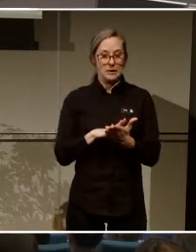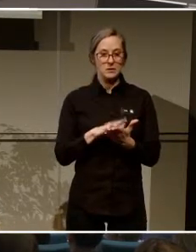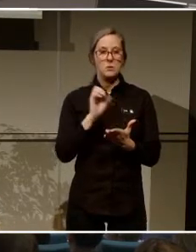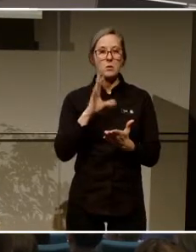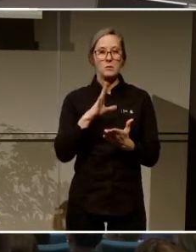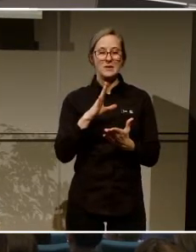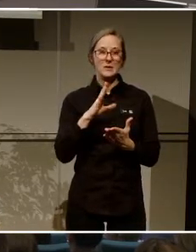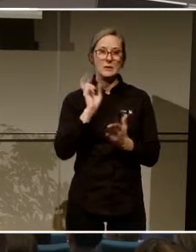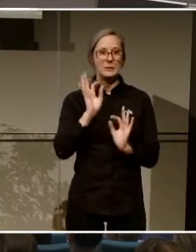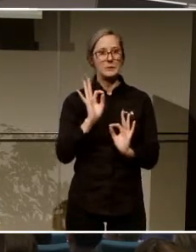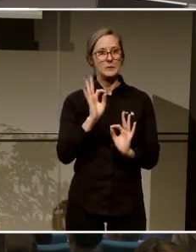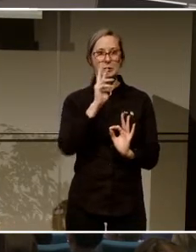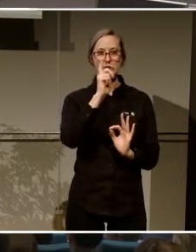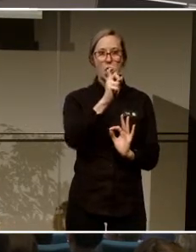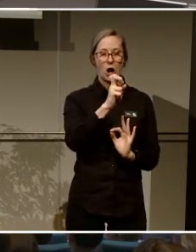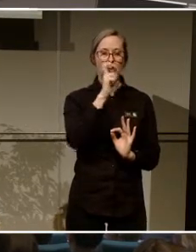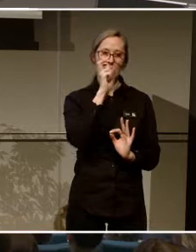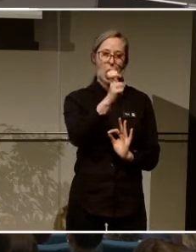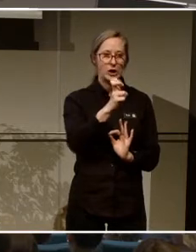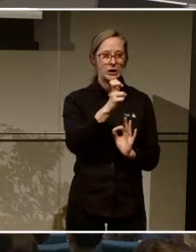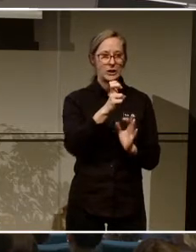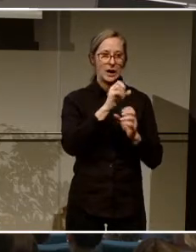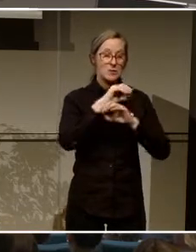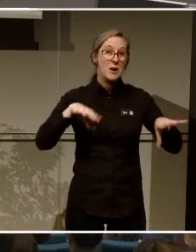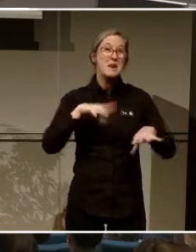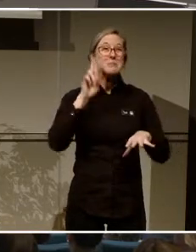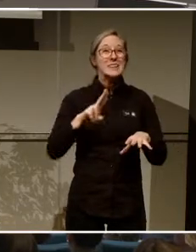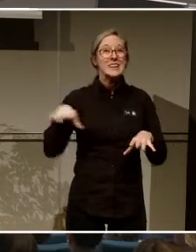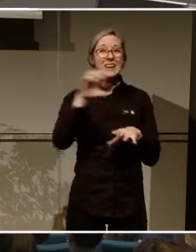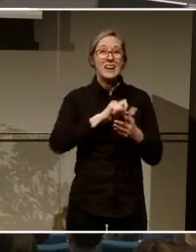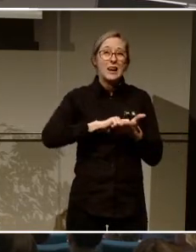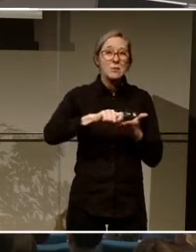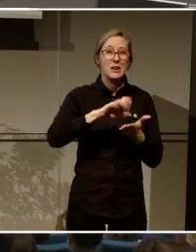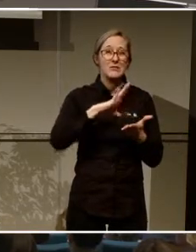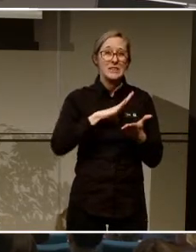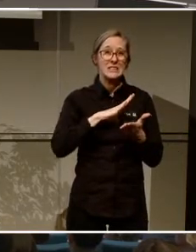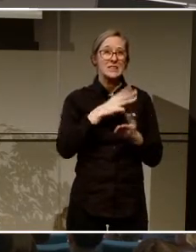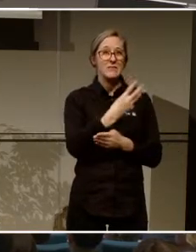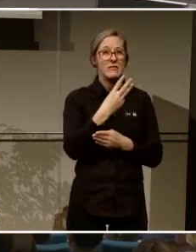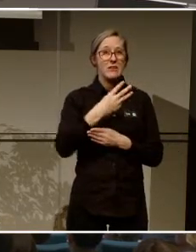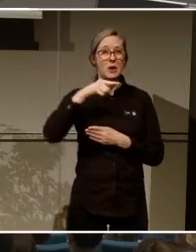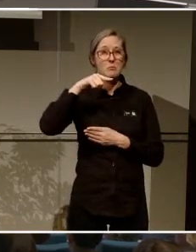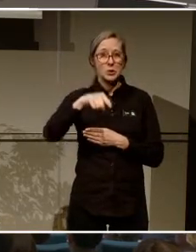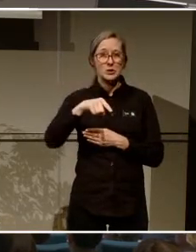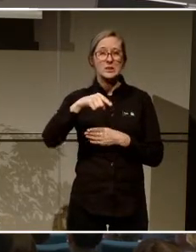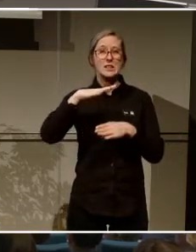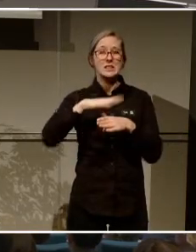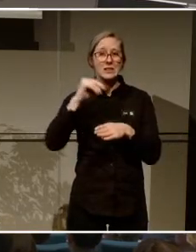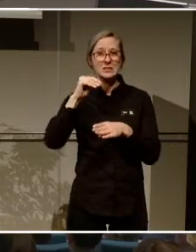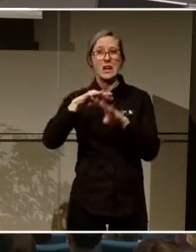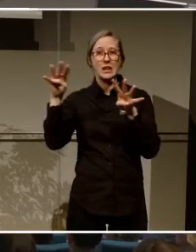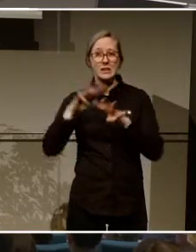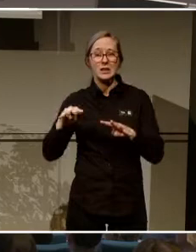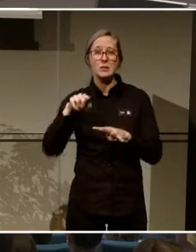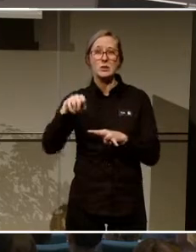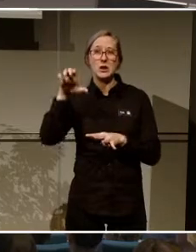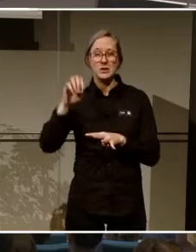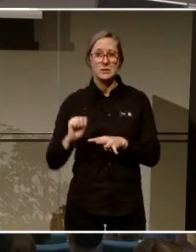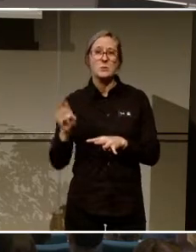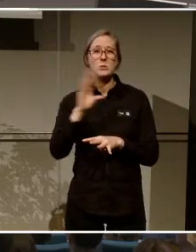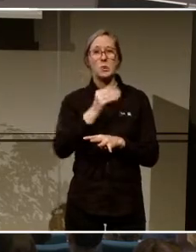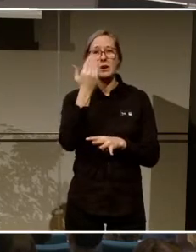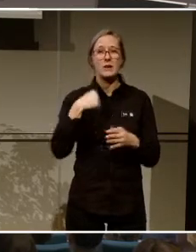På det här med att söka information. Jag får ju säga att hela rapporten finns på www.svenskanaoginternet.se, och där finns en tabellbilaga i Excel. Så ni kan gå in och